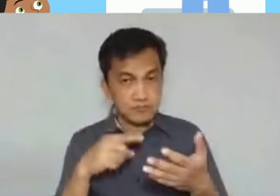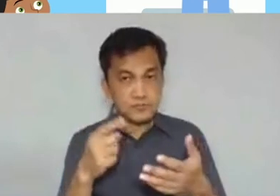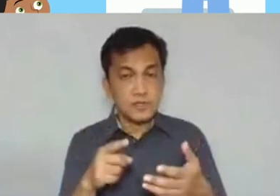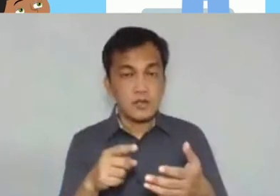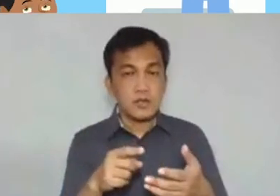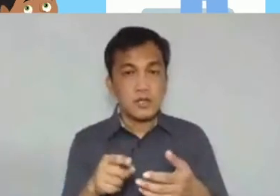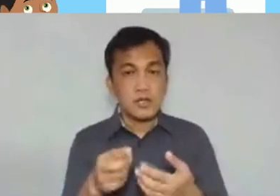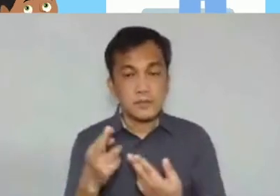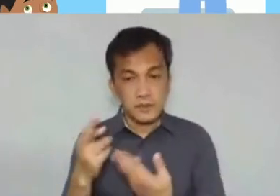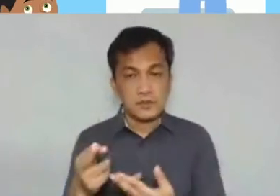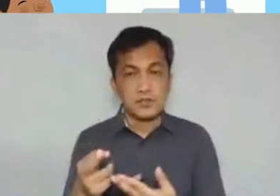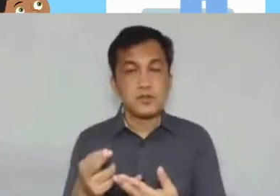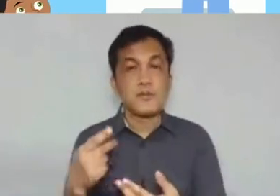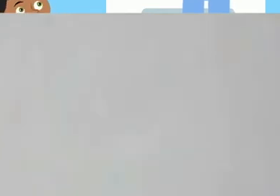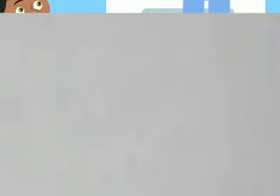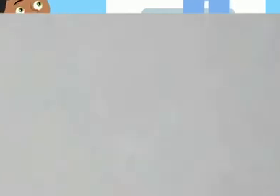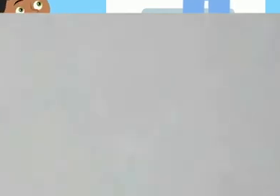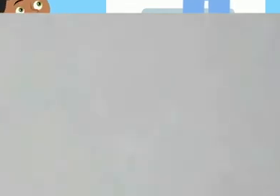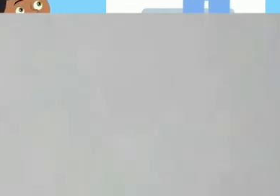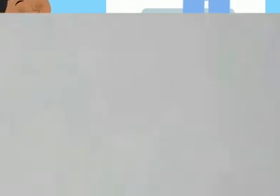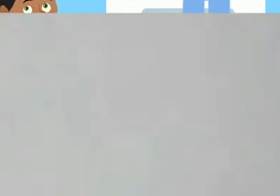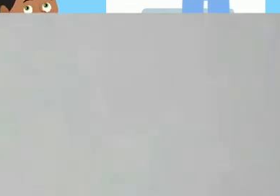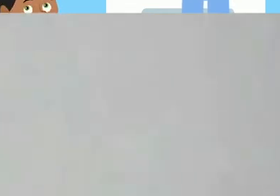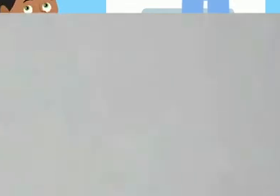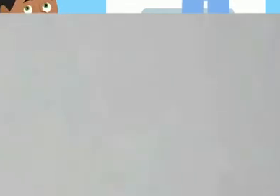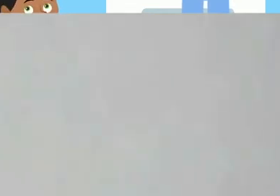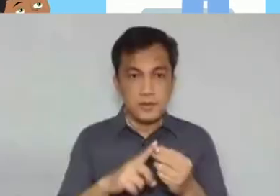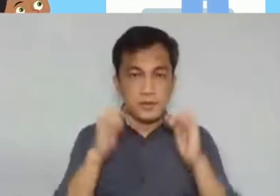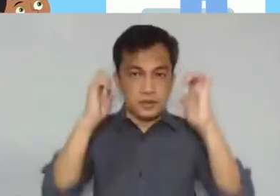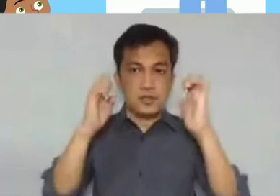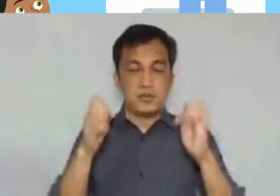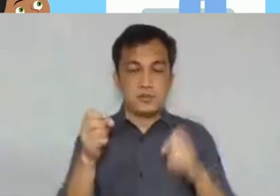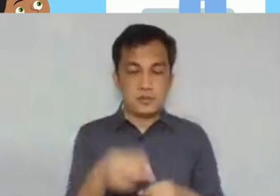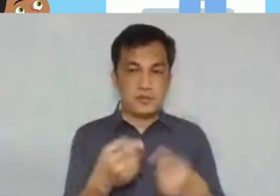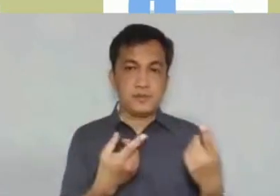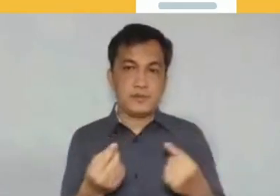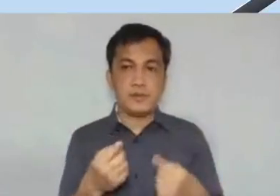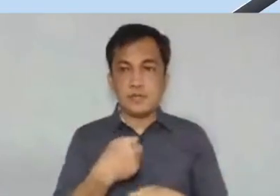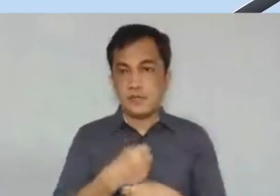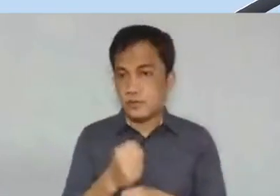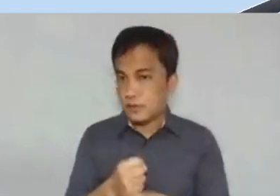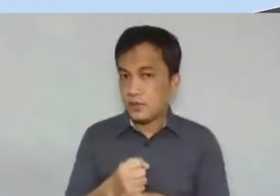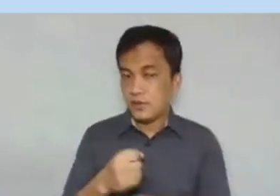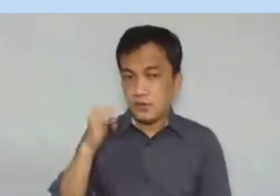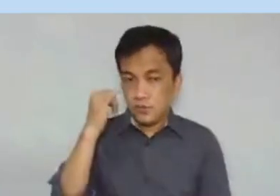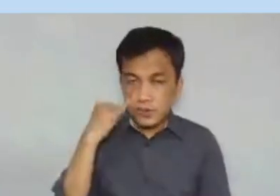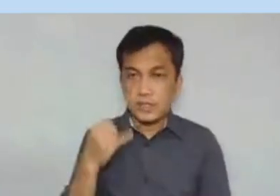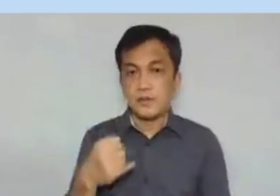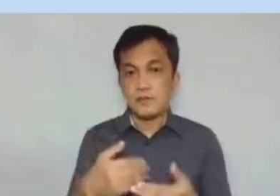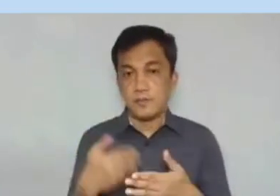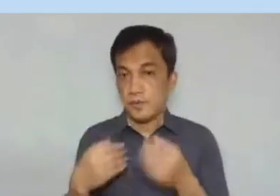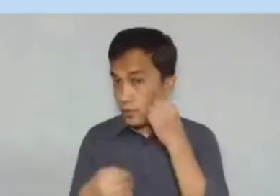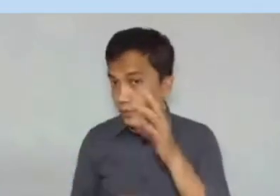mga video at mga babasahin ukol sa mga ehersisyong pinapagawa kay Juana. Bago pa uwiin,